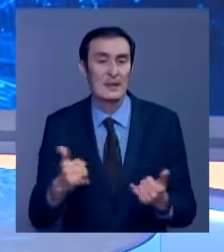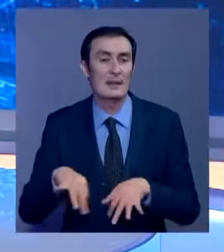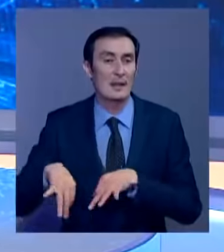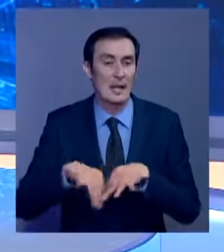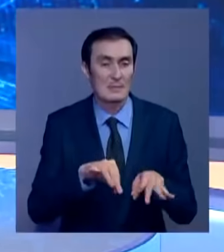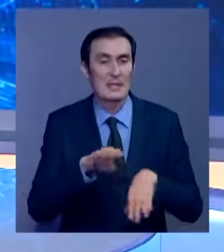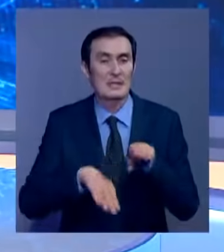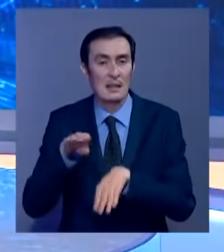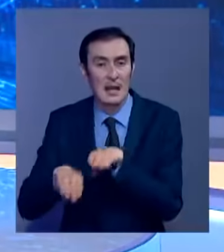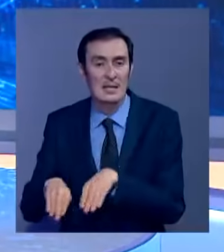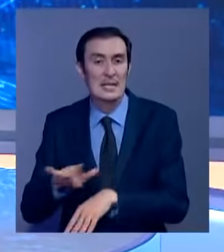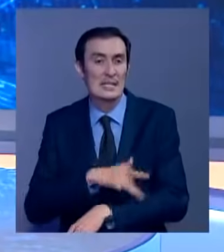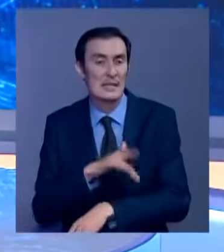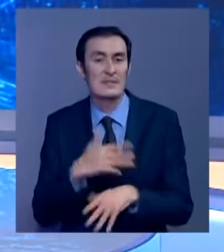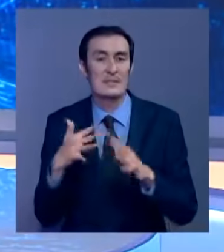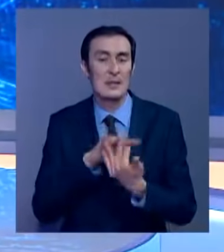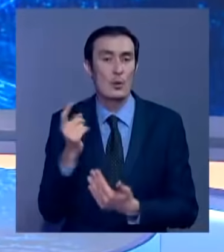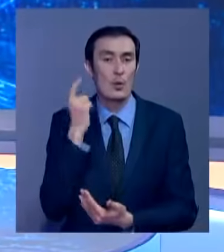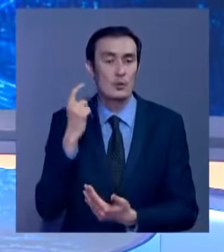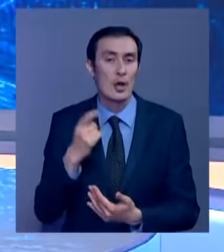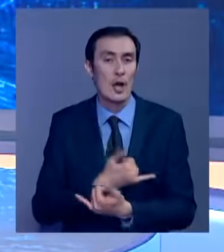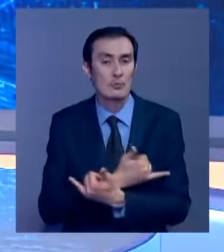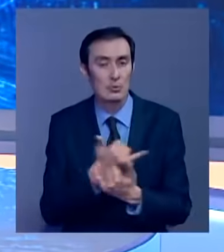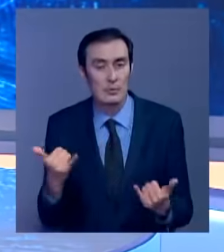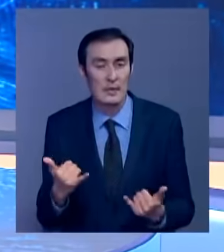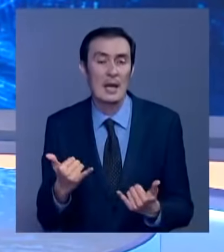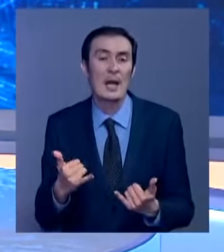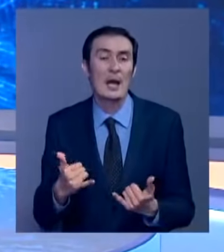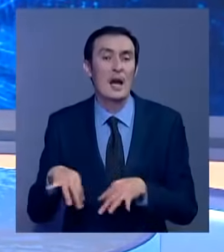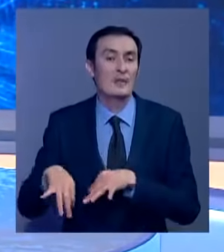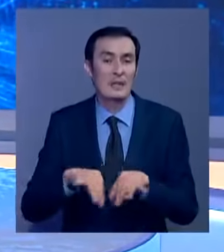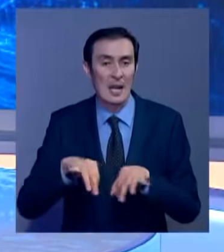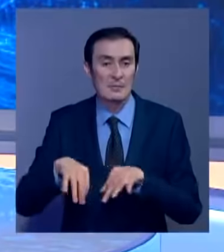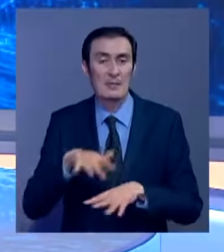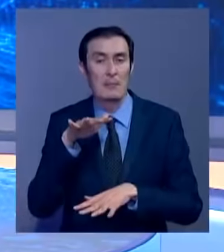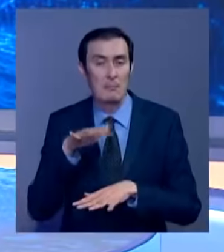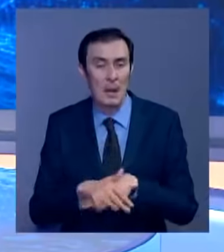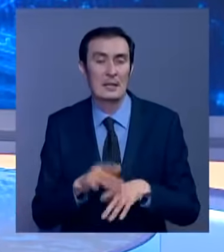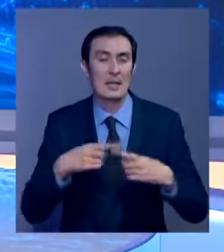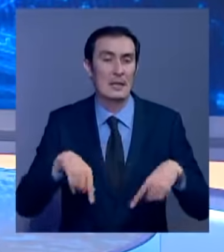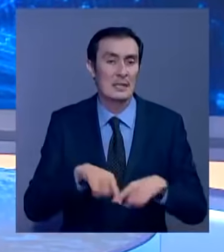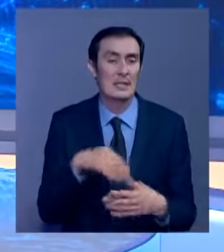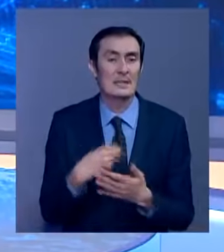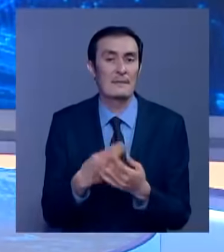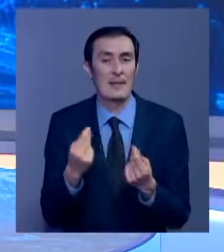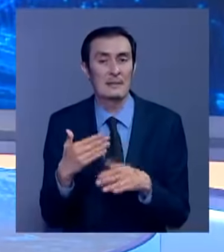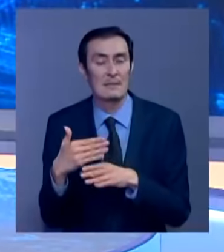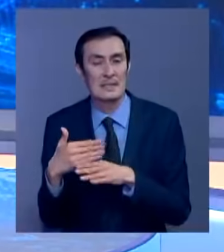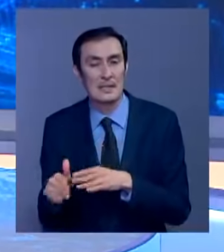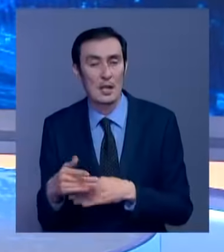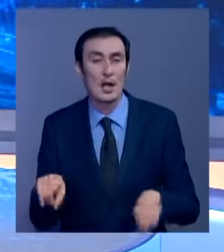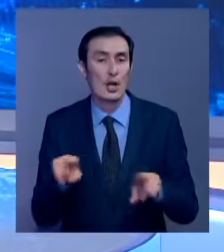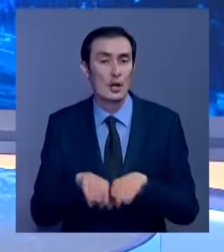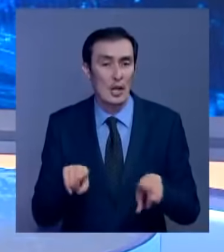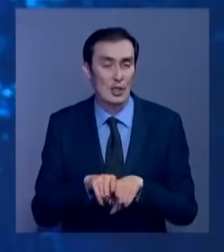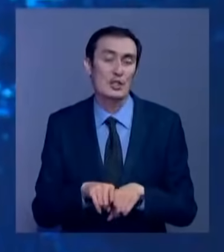транспорта, складирования, сервиса сельскохозяйственного значения, обслуживания автотранспорта, банки, организации финансового